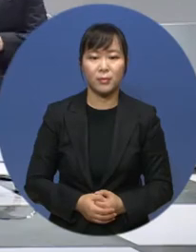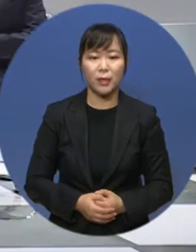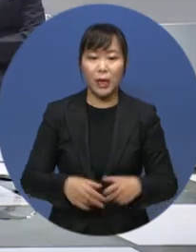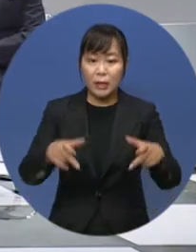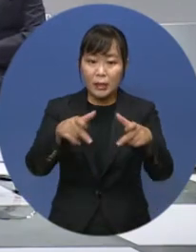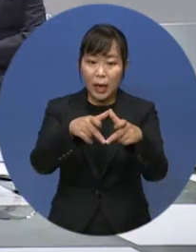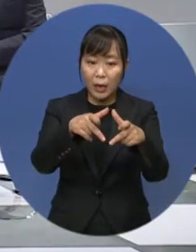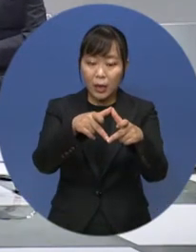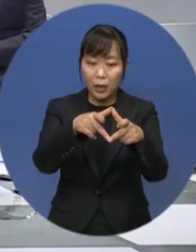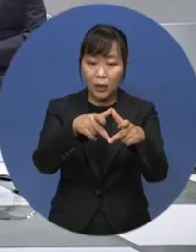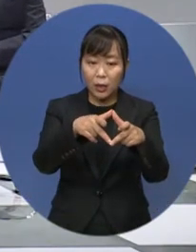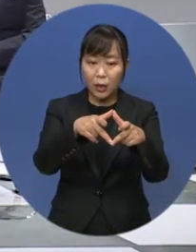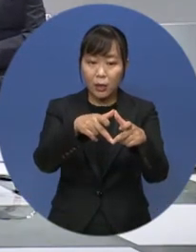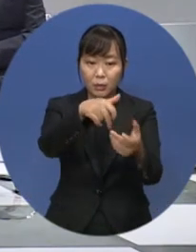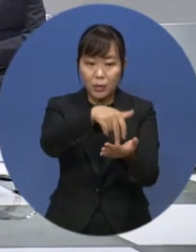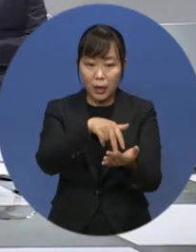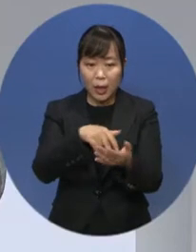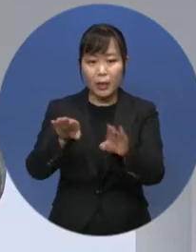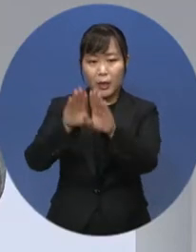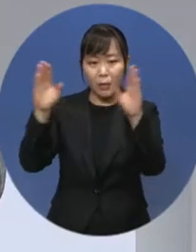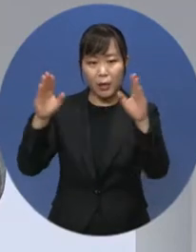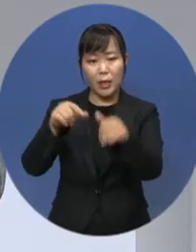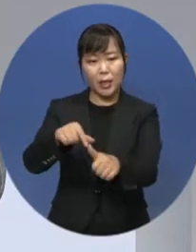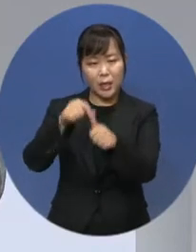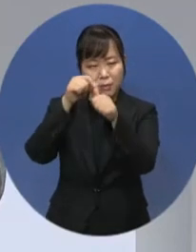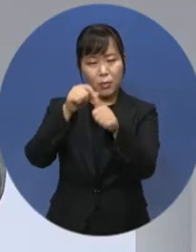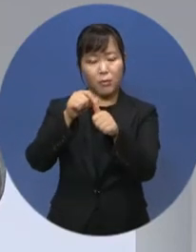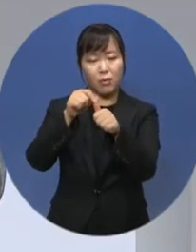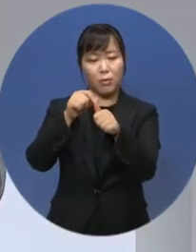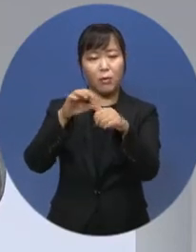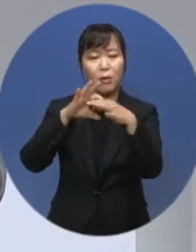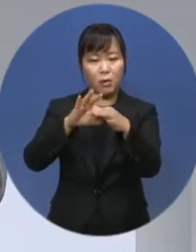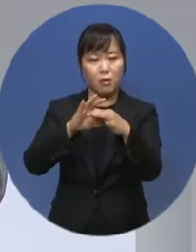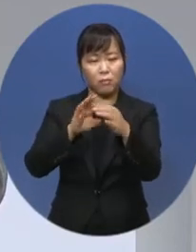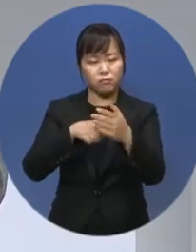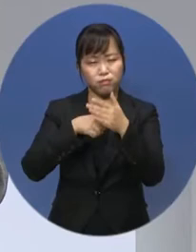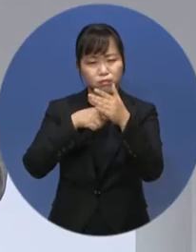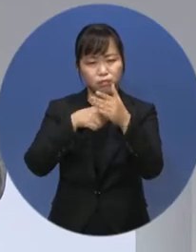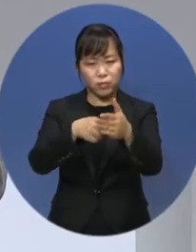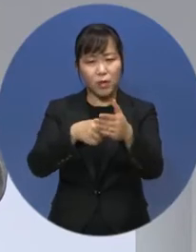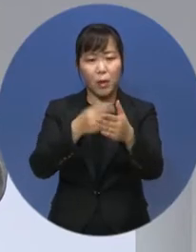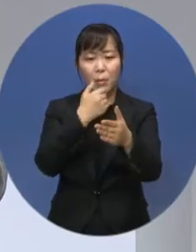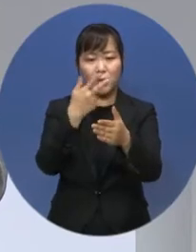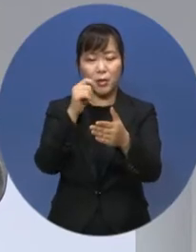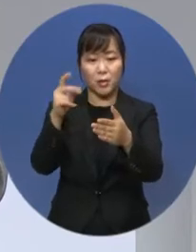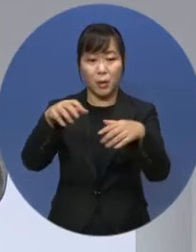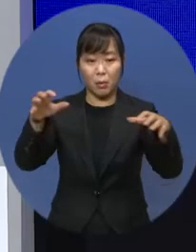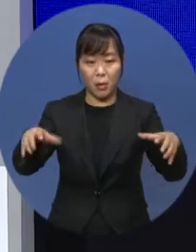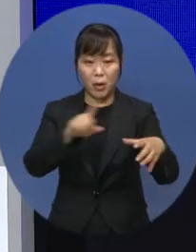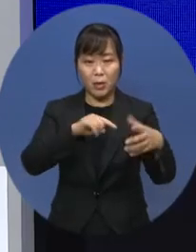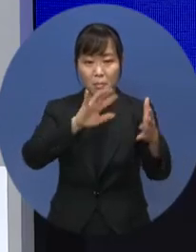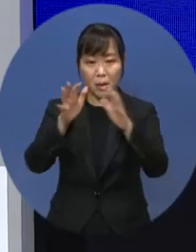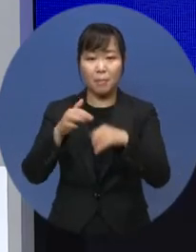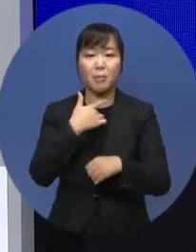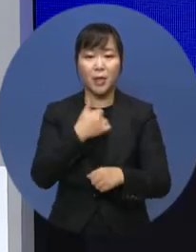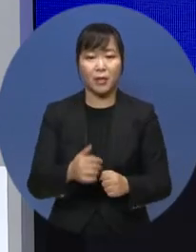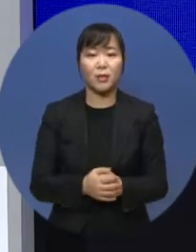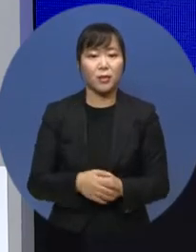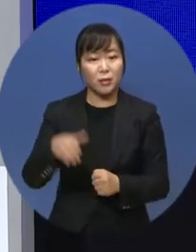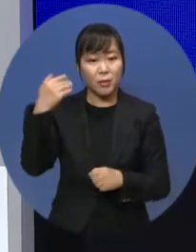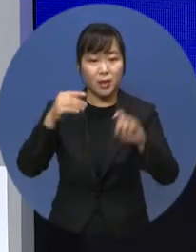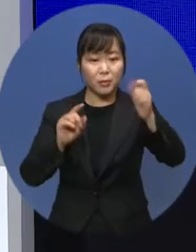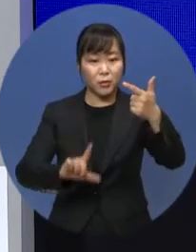장애인 당사자의 개방형 임용 추진을 위한 목소리가 복지TV 스튜디오를 가득 메웠습니다.